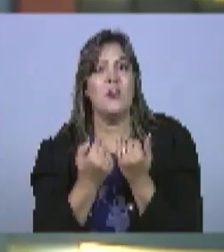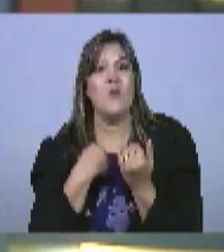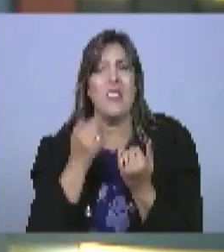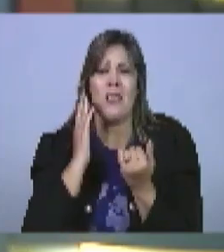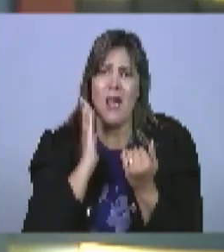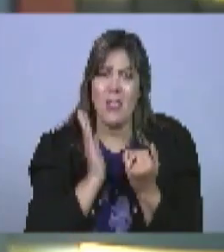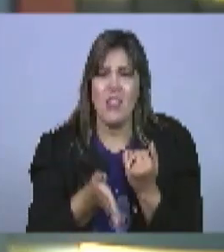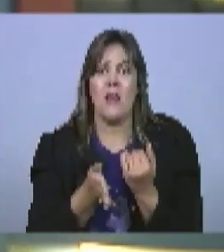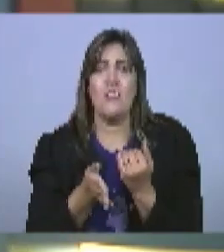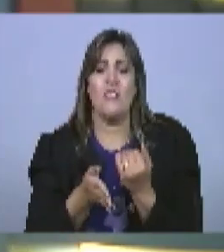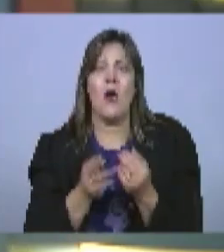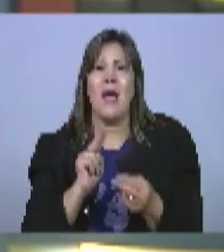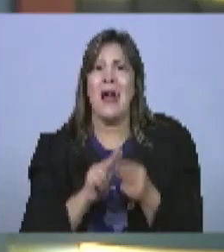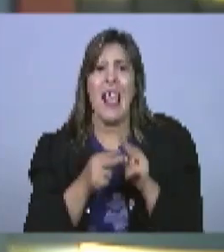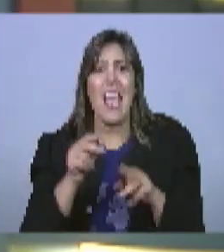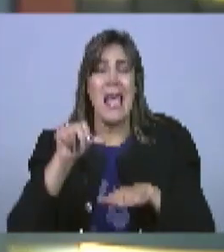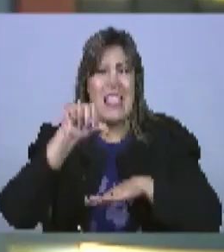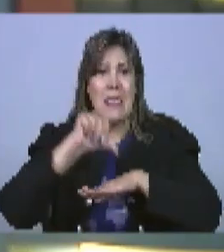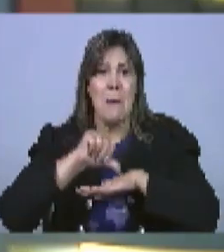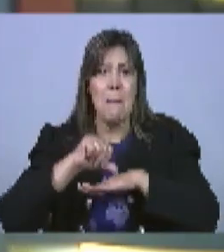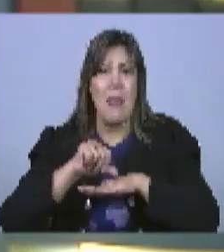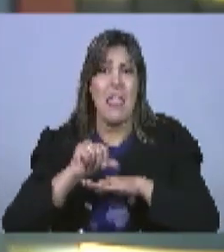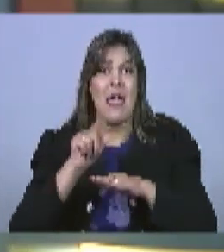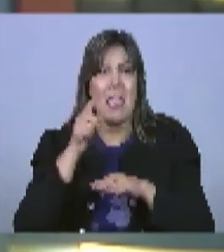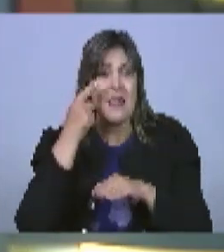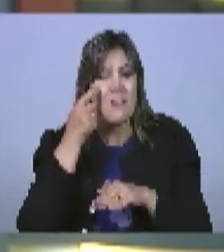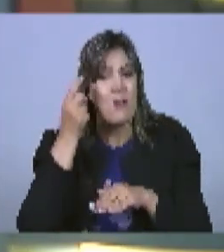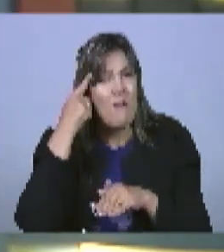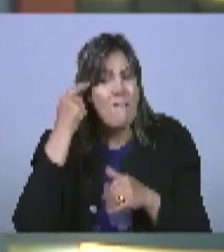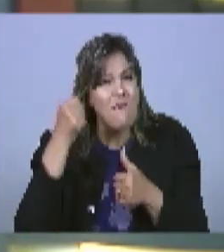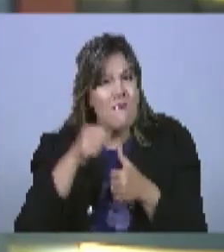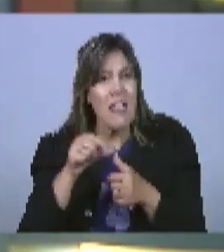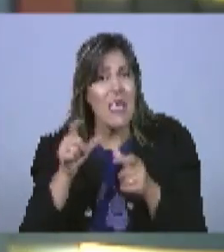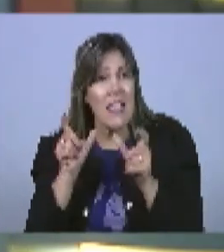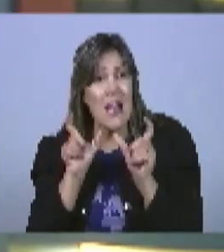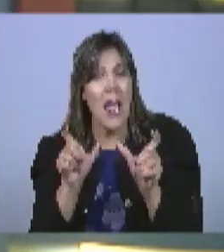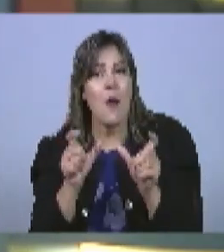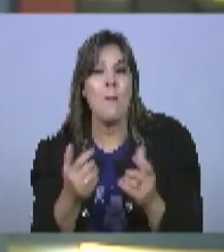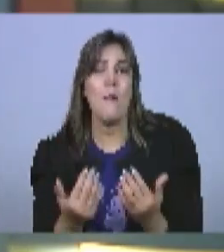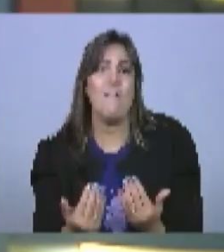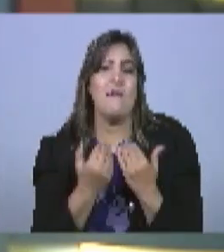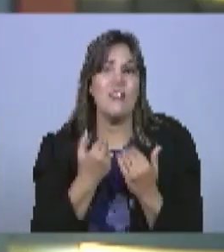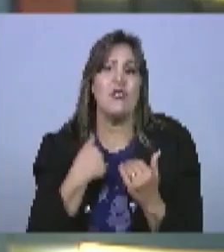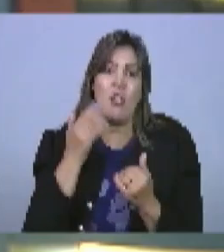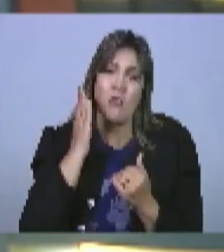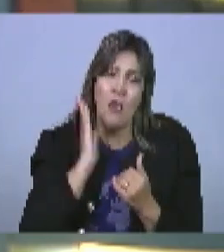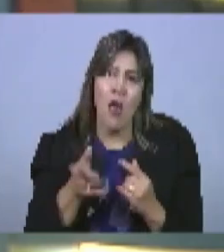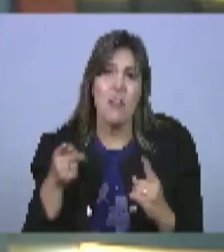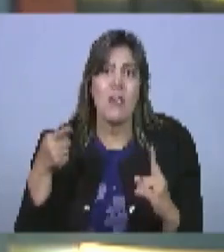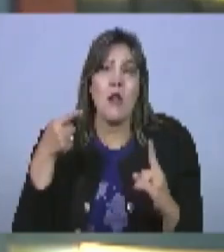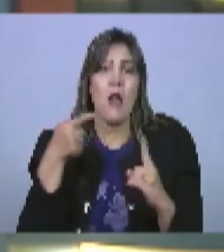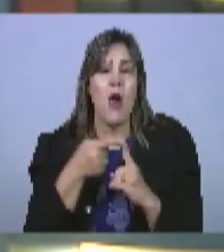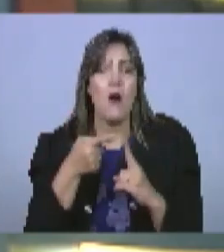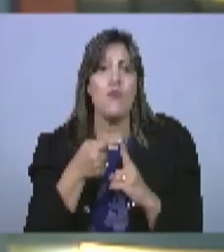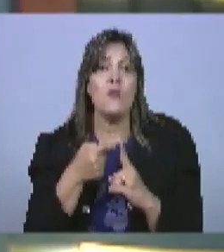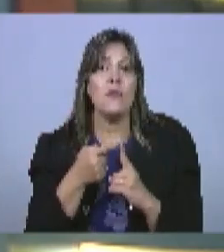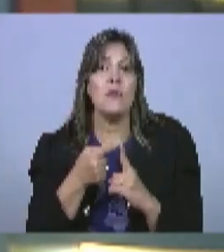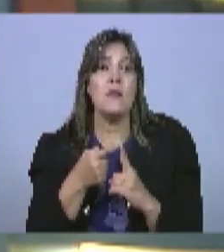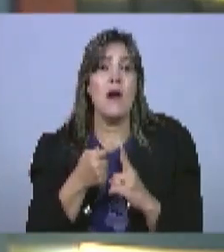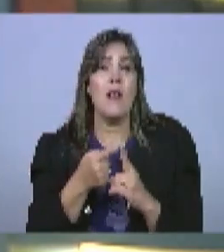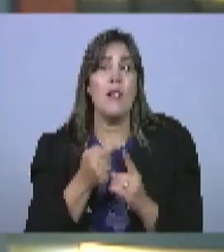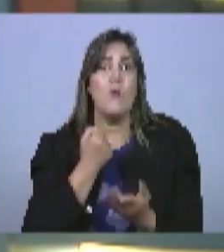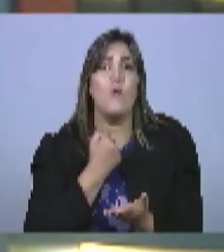اكثر الاماكن امنا وتحصينا بالنسبه لها وهي الاماكن الخاضعه